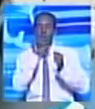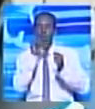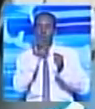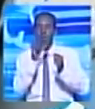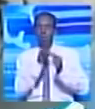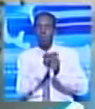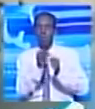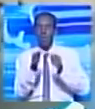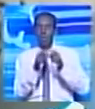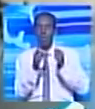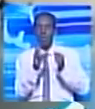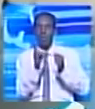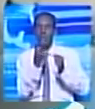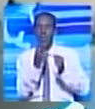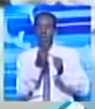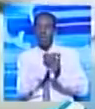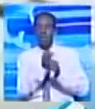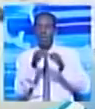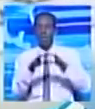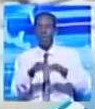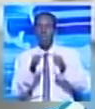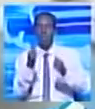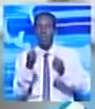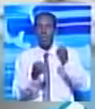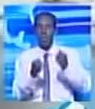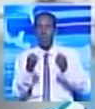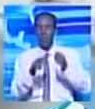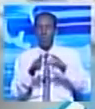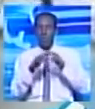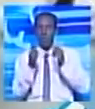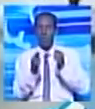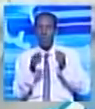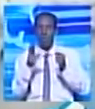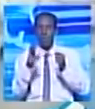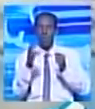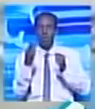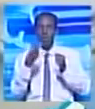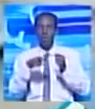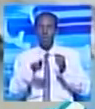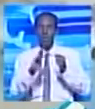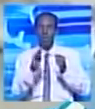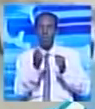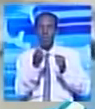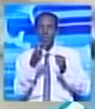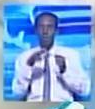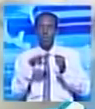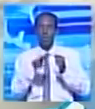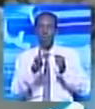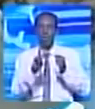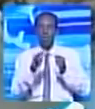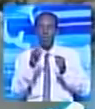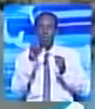britannique, 2 agents de sécurité et un chauffeur qui travaillait donc pour la chaîne de télévision somalienne Universal